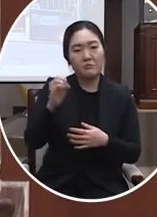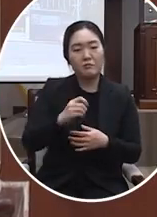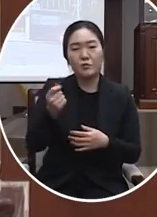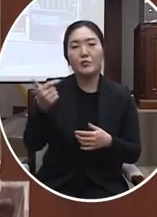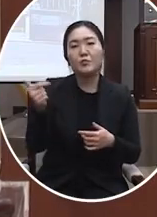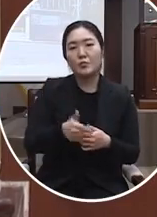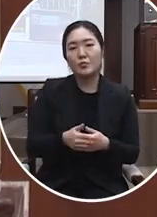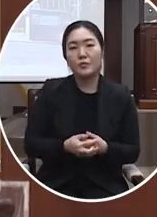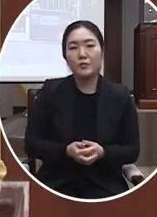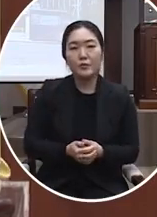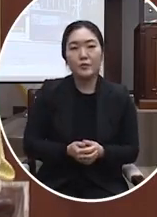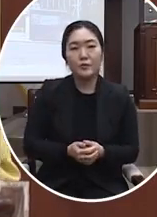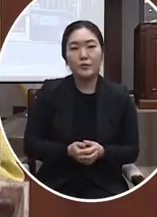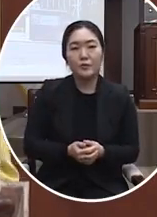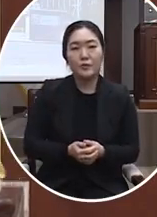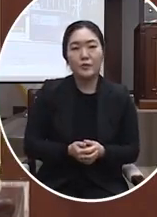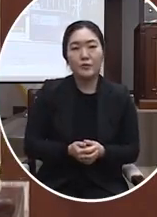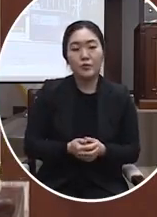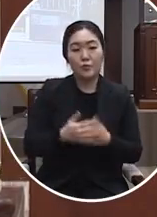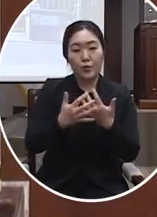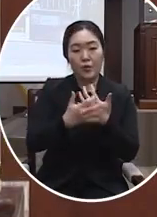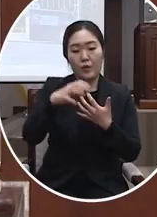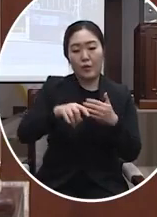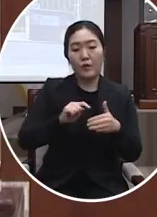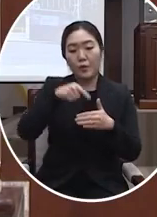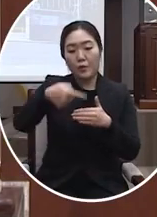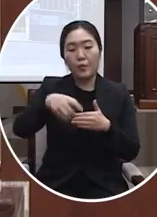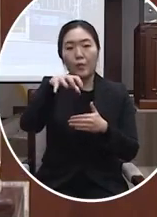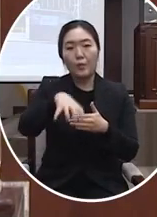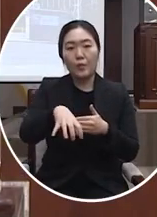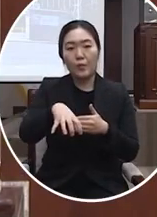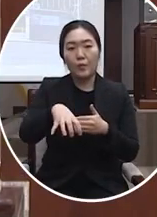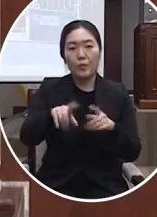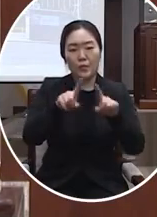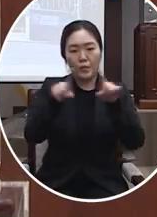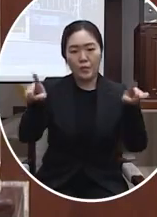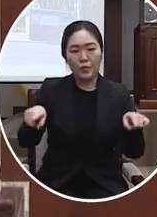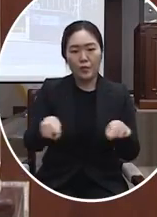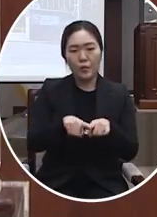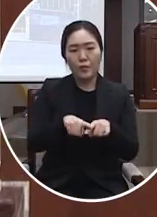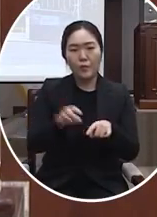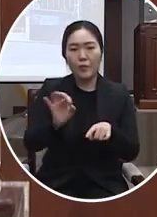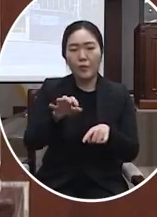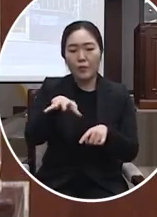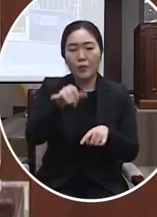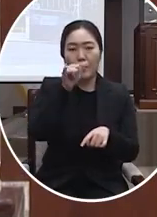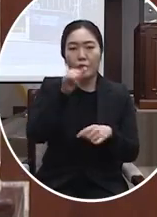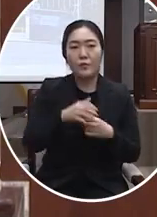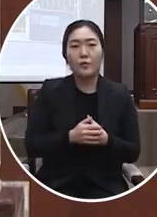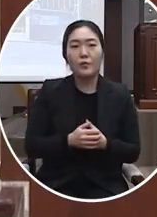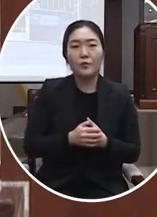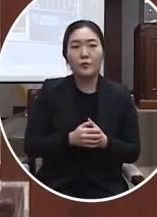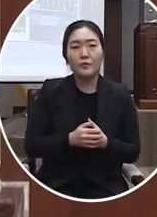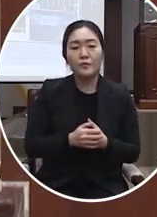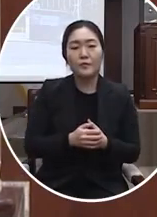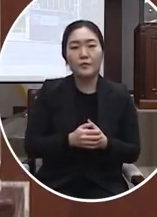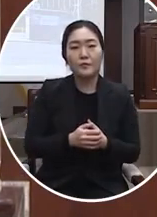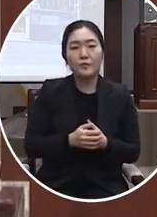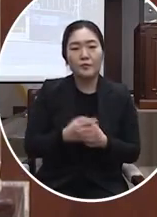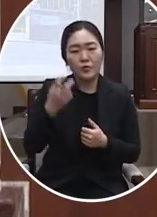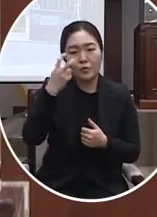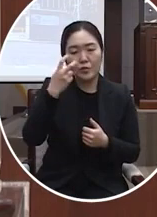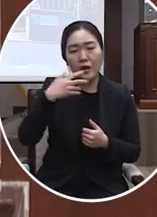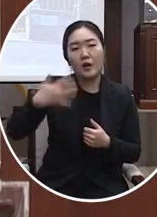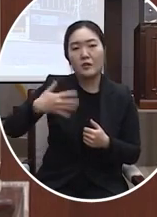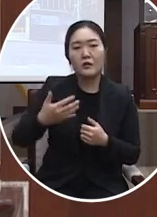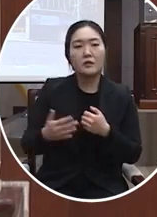겁니다. 구민회관 정면에 자리 잡고 있는 저 갑판대는 어떻게 하실 겁니까? 조사해보지 않아서